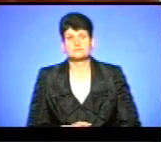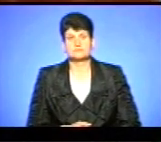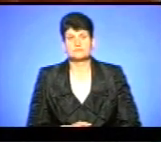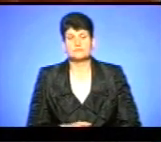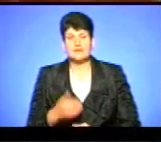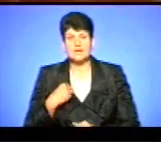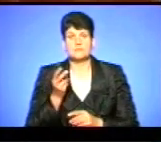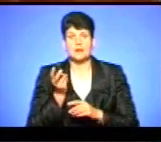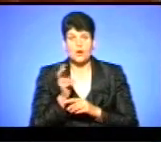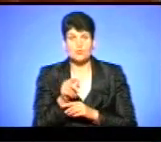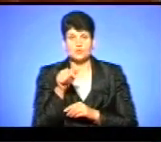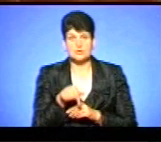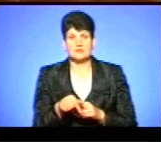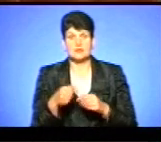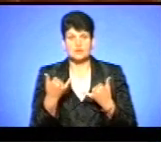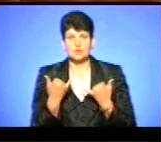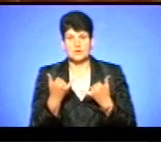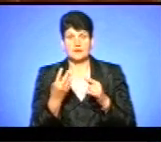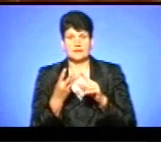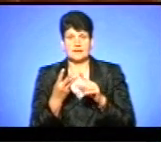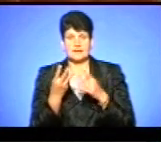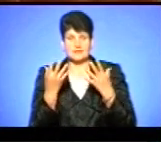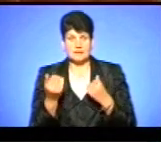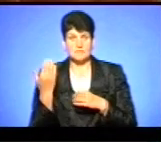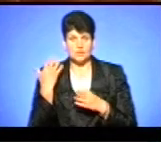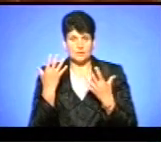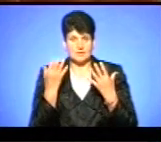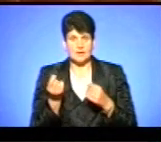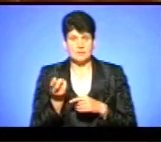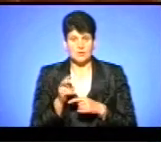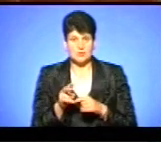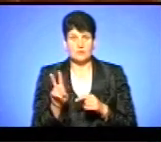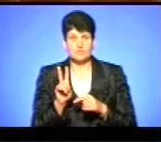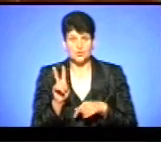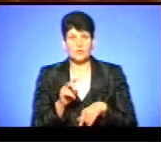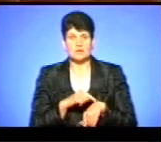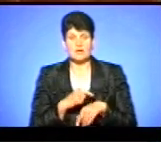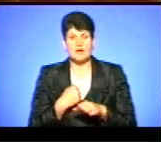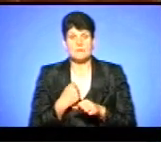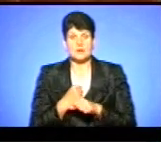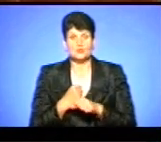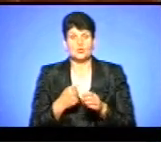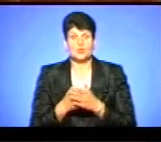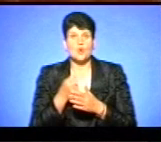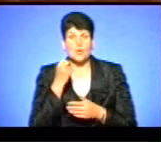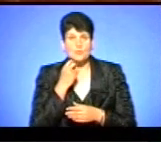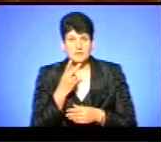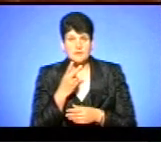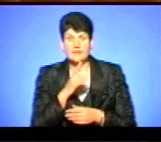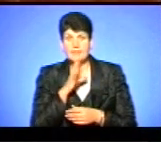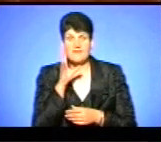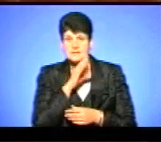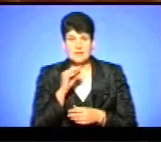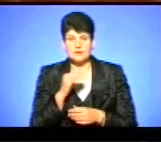Я приходжу сюди вже сьогодні третій день. Минулі дні я приходила в 2-й годині, тому що я працюю до обіду, не